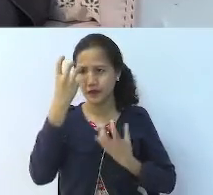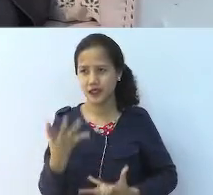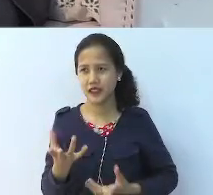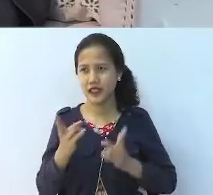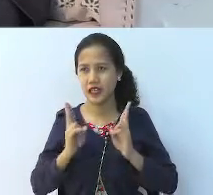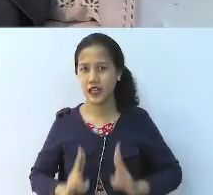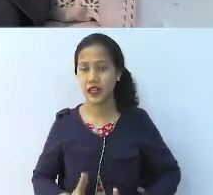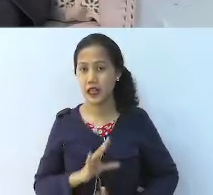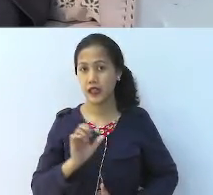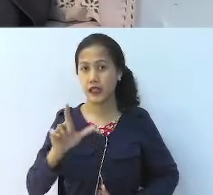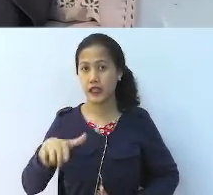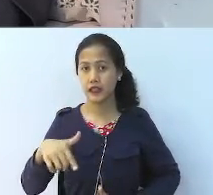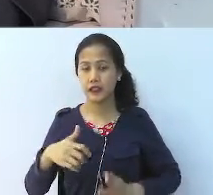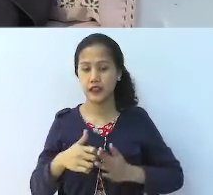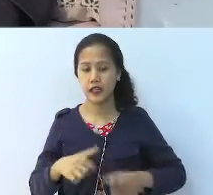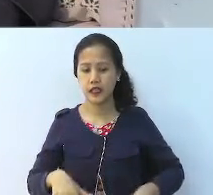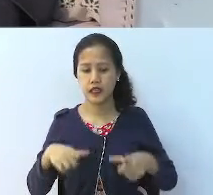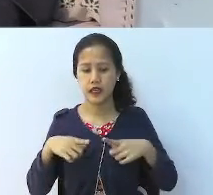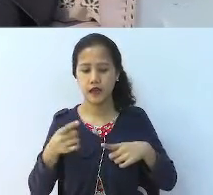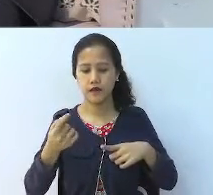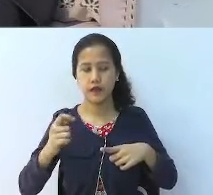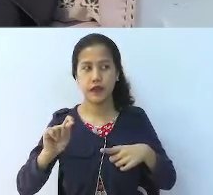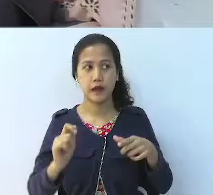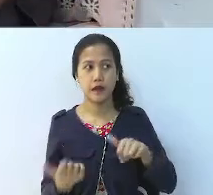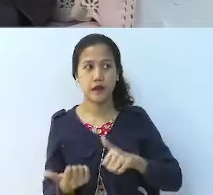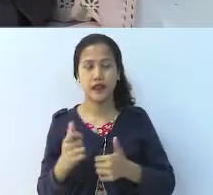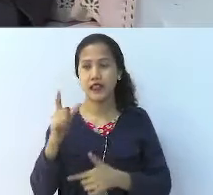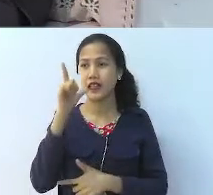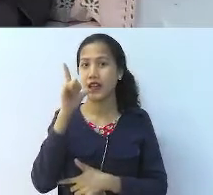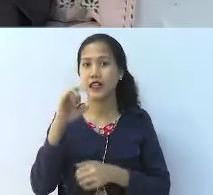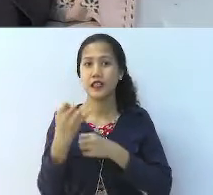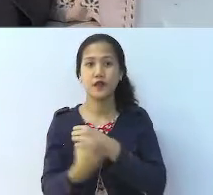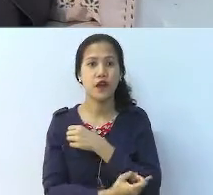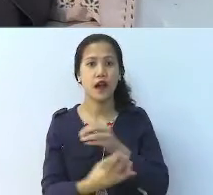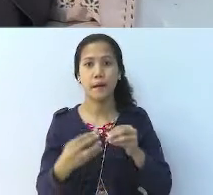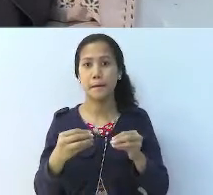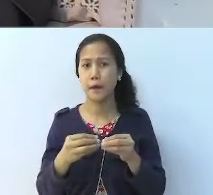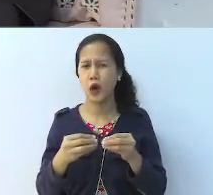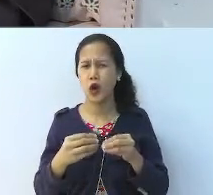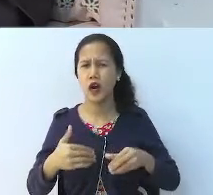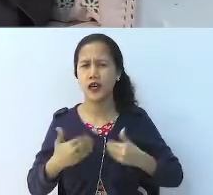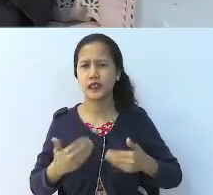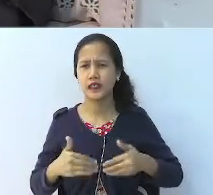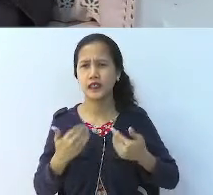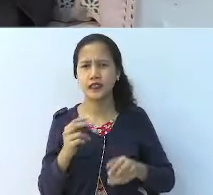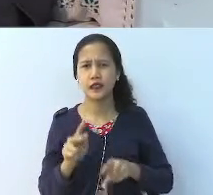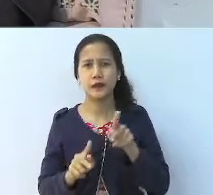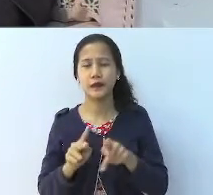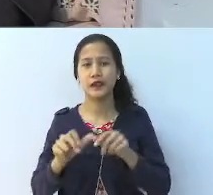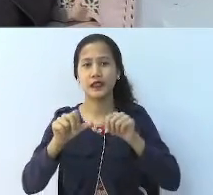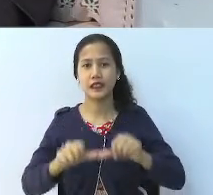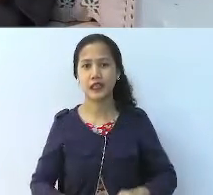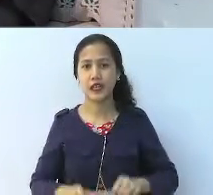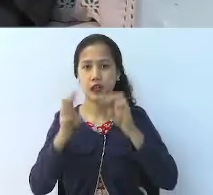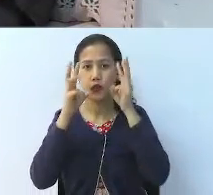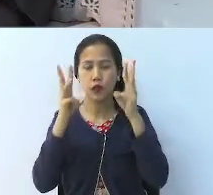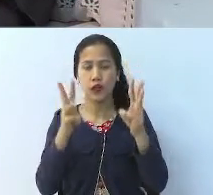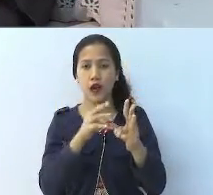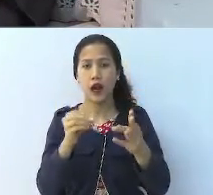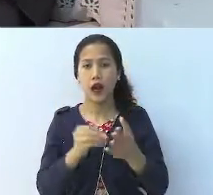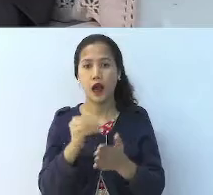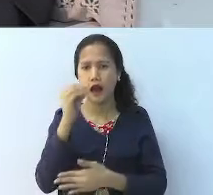may tulong na naman po para po sa inyo. Alright, so mayroon pa ba sabihin, ma'am? Lana? Lana. Alright, sige, magkita-kita na lamang po tayo bukas, mga kapatid,